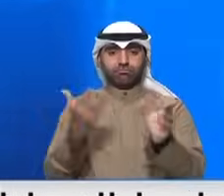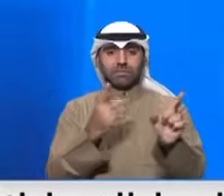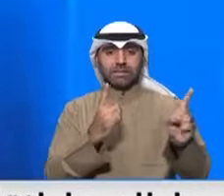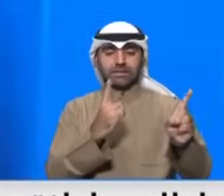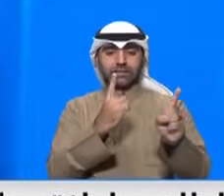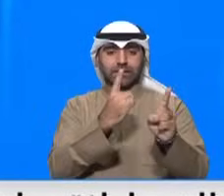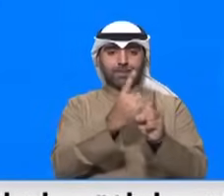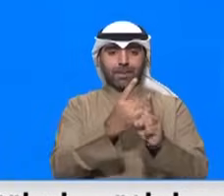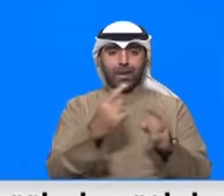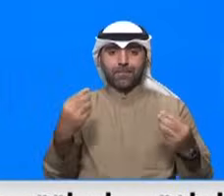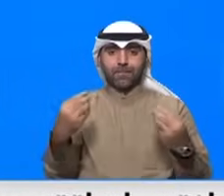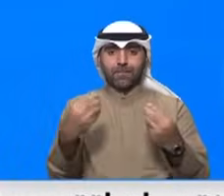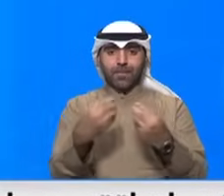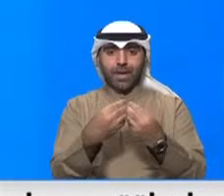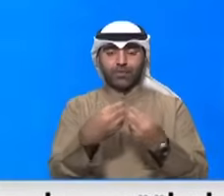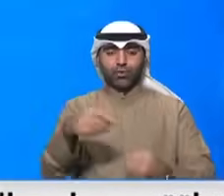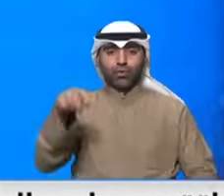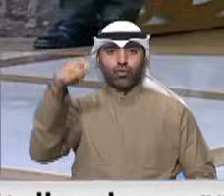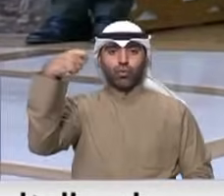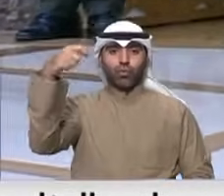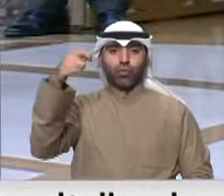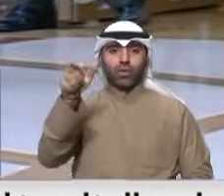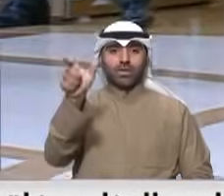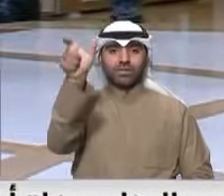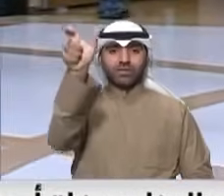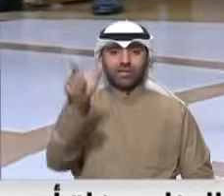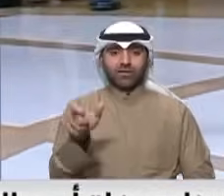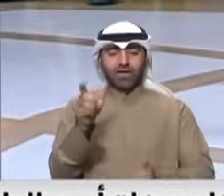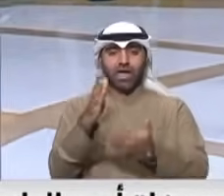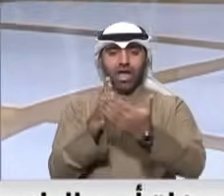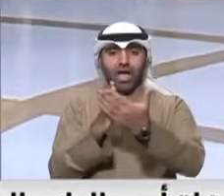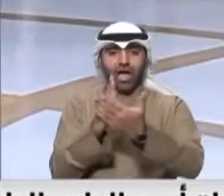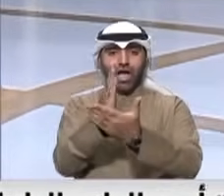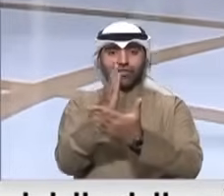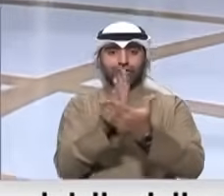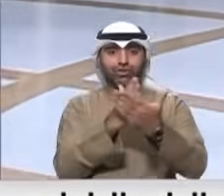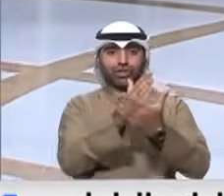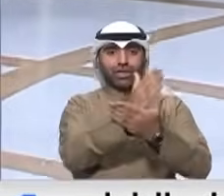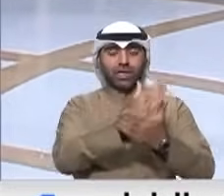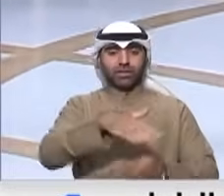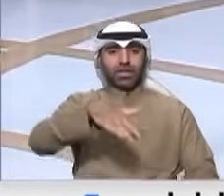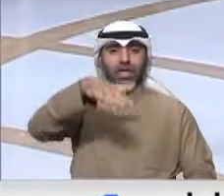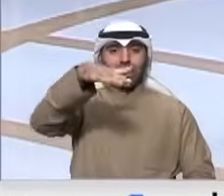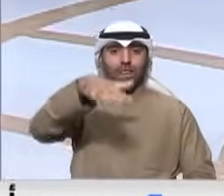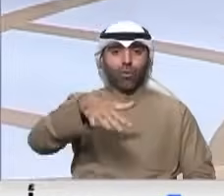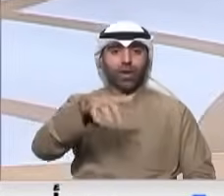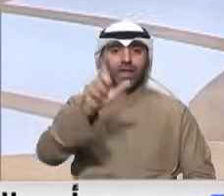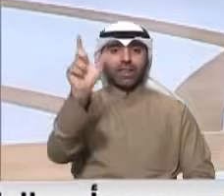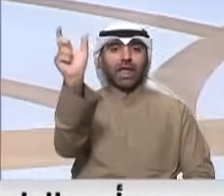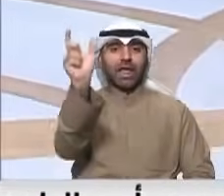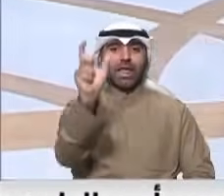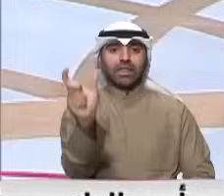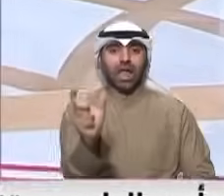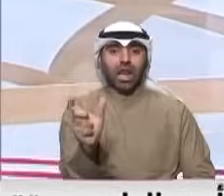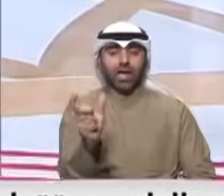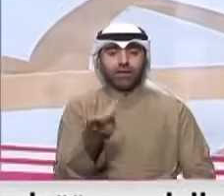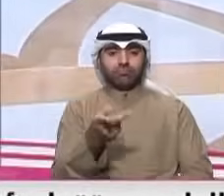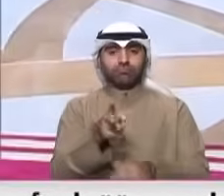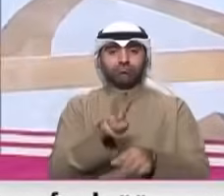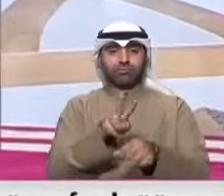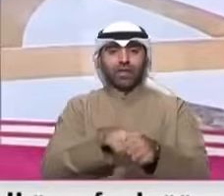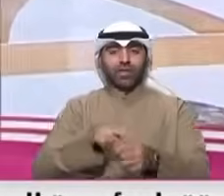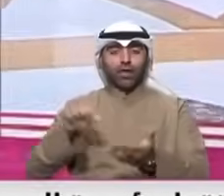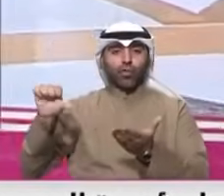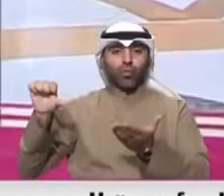الخارجيه بجمهوريه ايطاليا الصديقه ادمنو شيرلي والوفد المرافقه لمعاليه حيث قام بتقديم